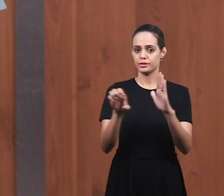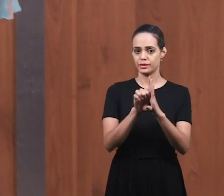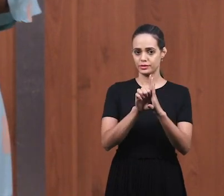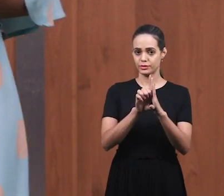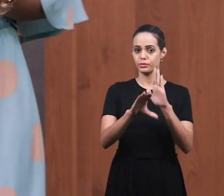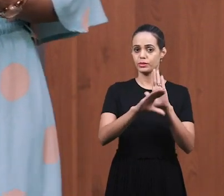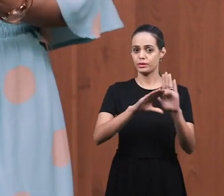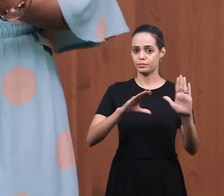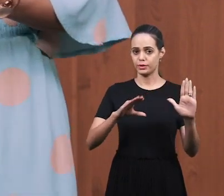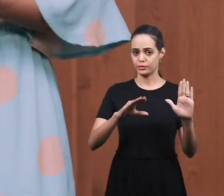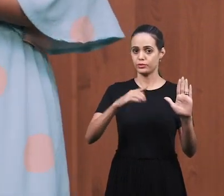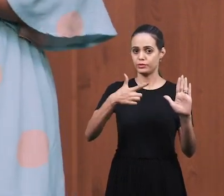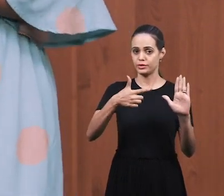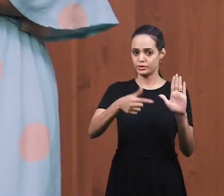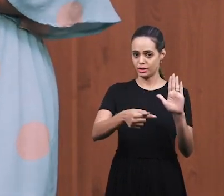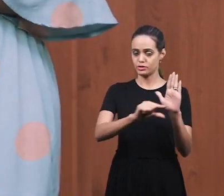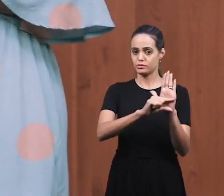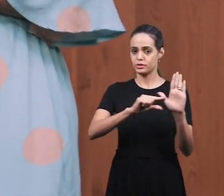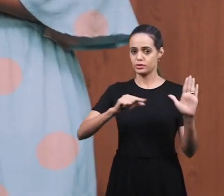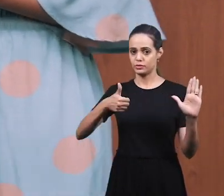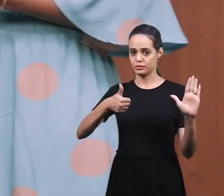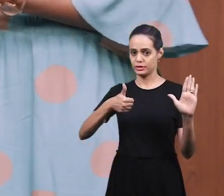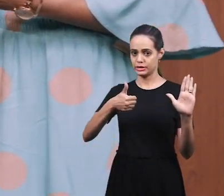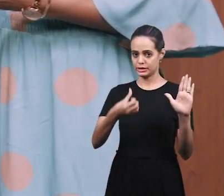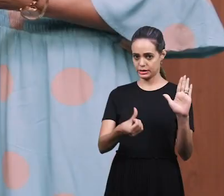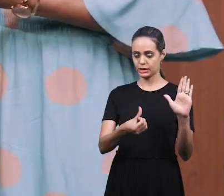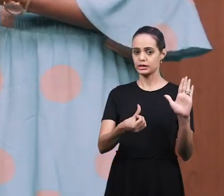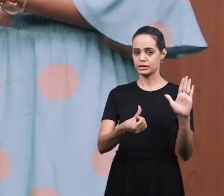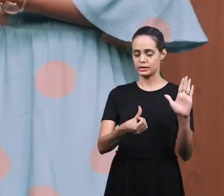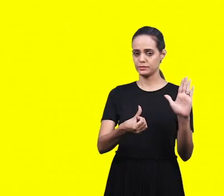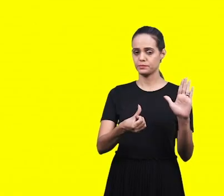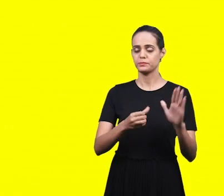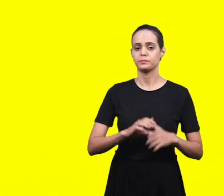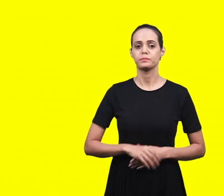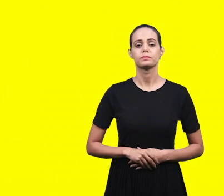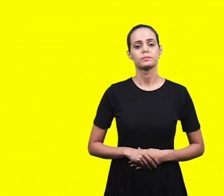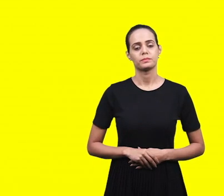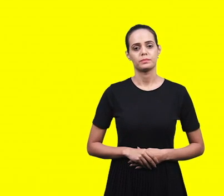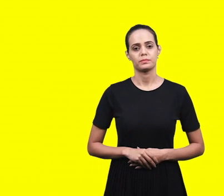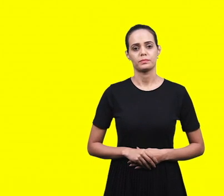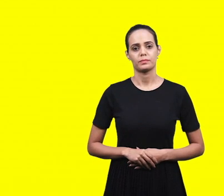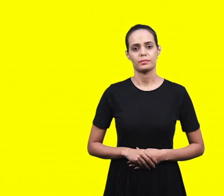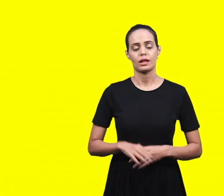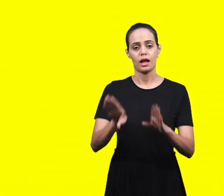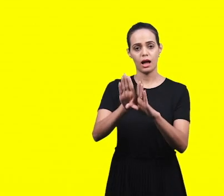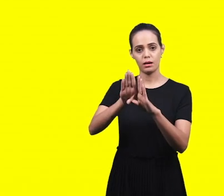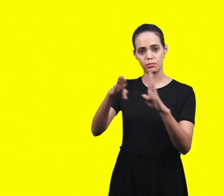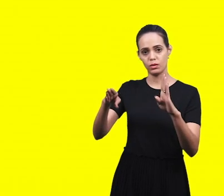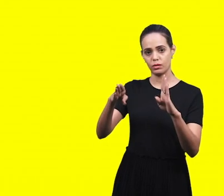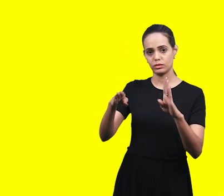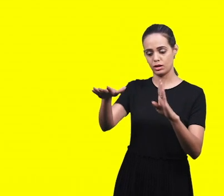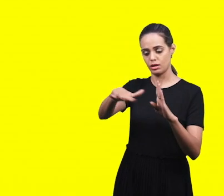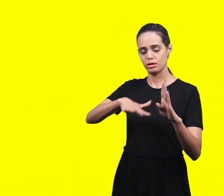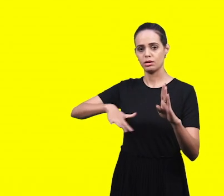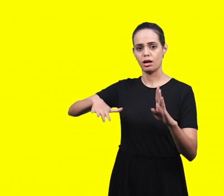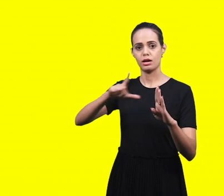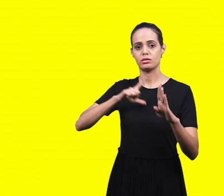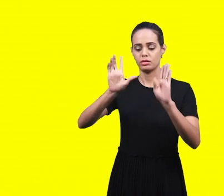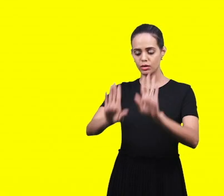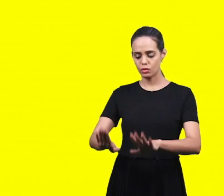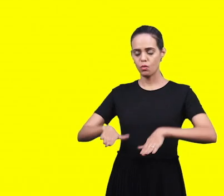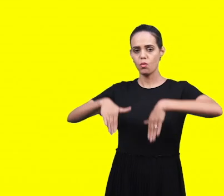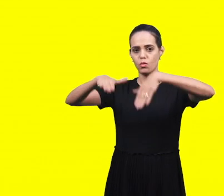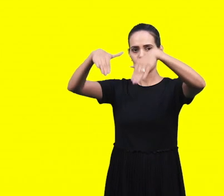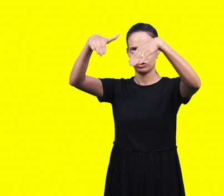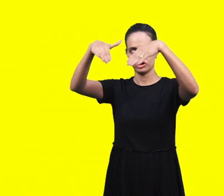dans la Bible se trouve dans le livre d'Exode au chapitre 27, la première partie du verset 16. Et